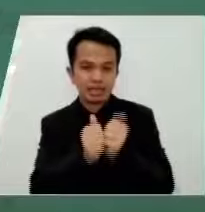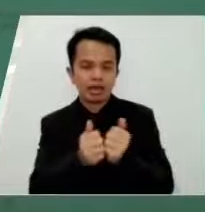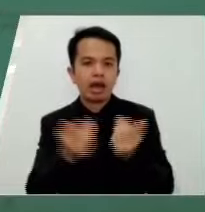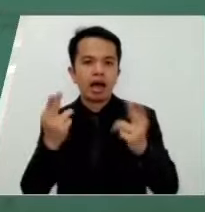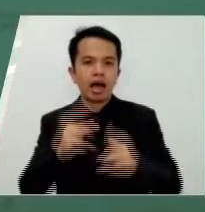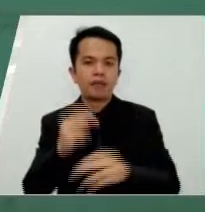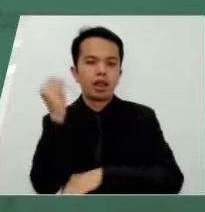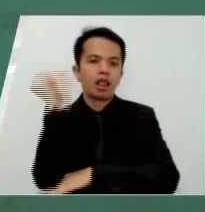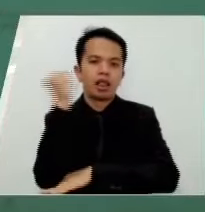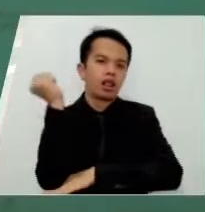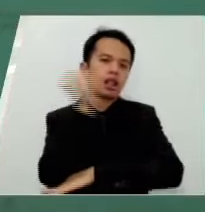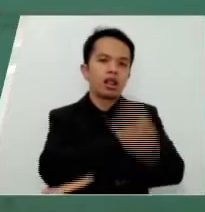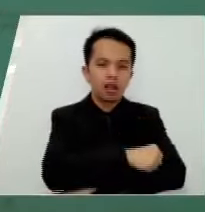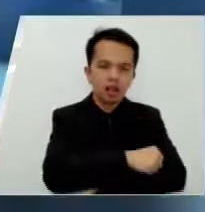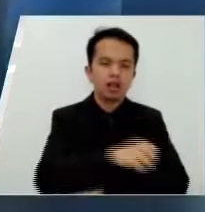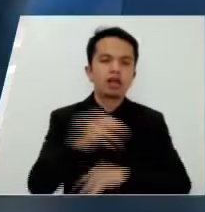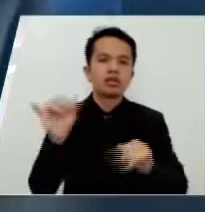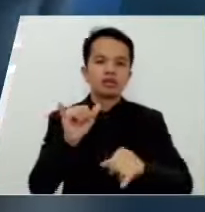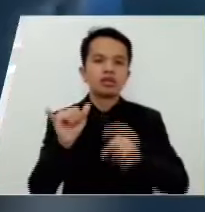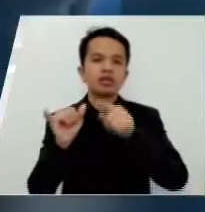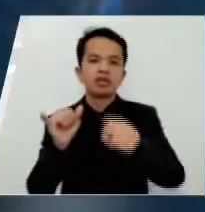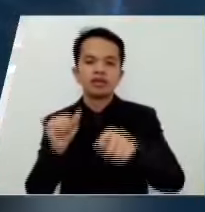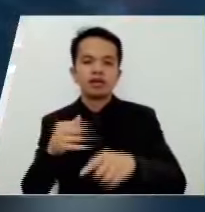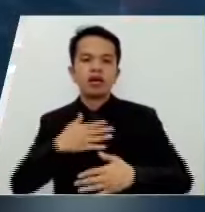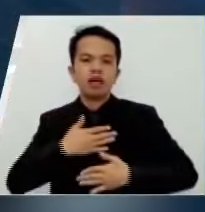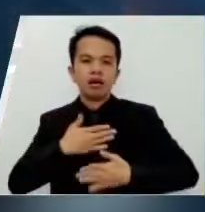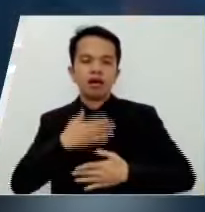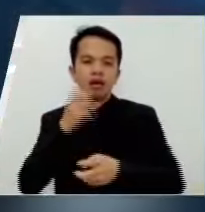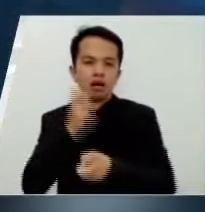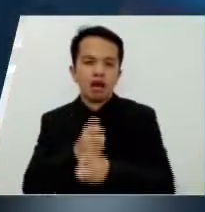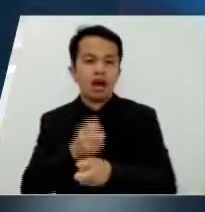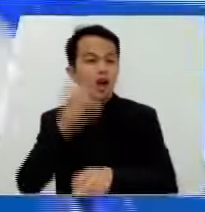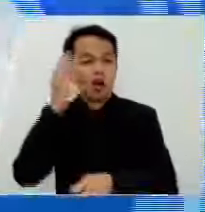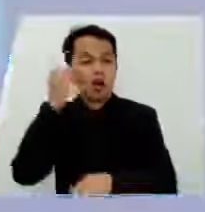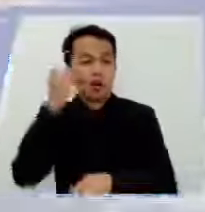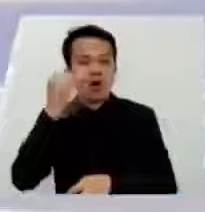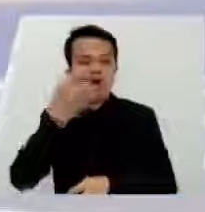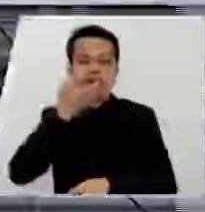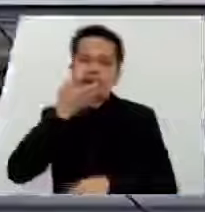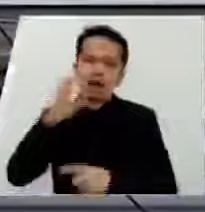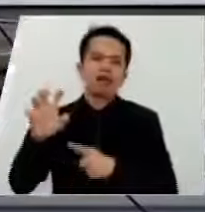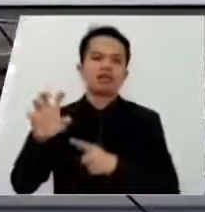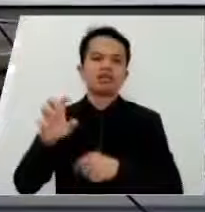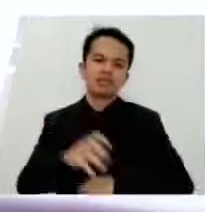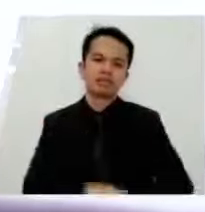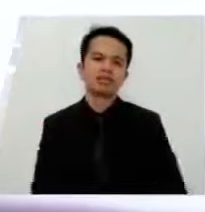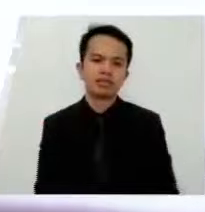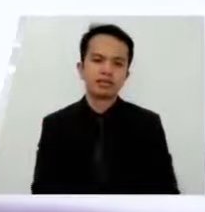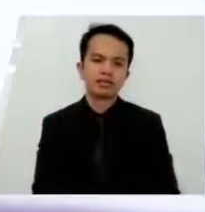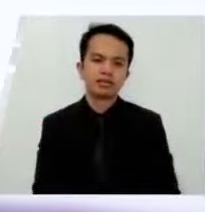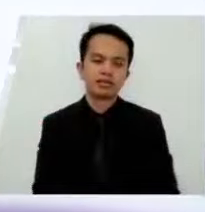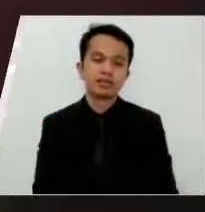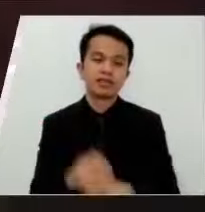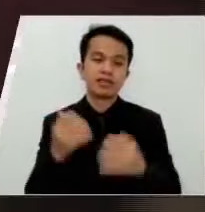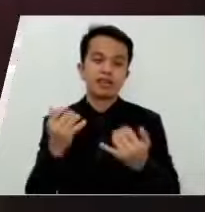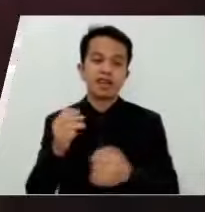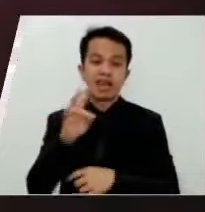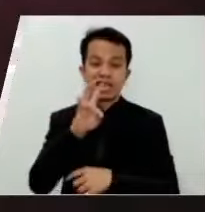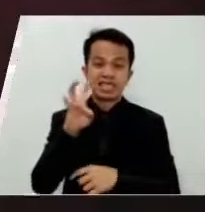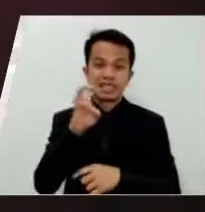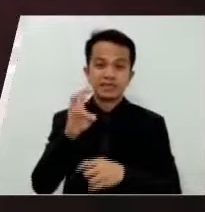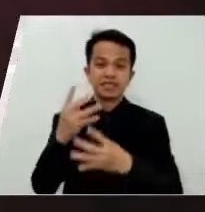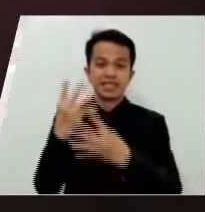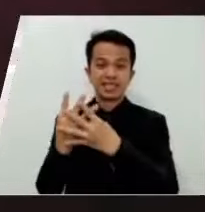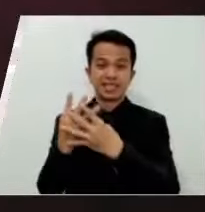nahirapang huminga sa Bacolod City. Ang dahilan daw, init. 700 ang nakakulong sa gusaling ito pa